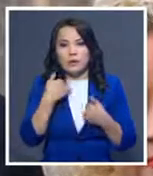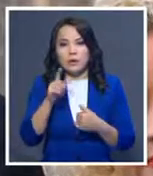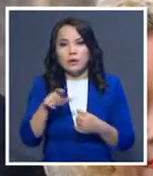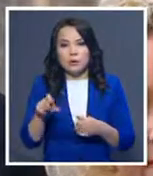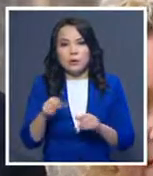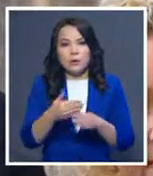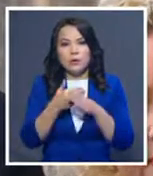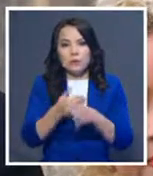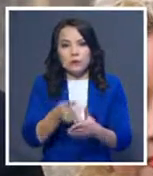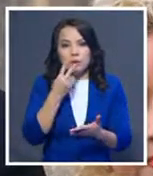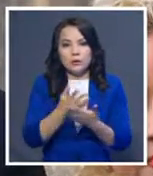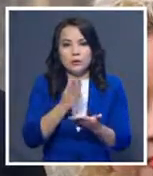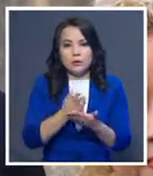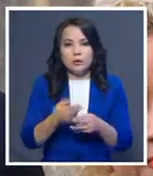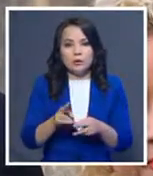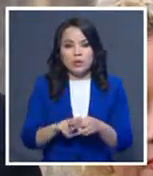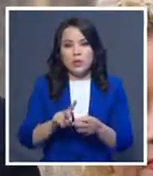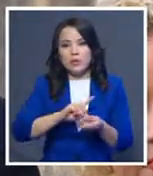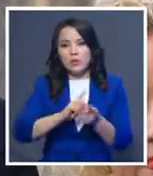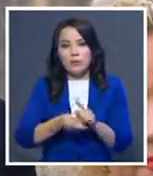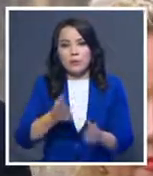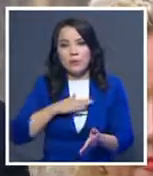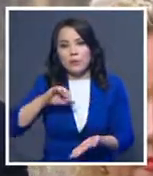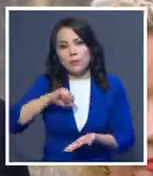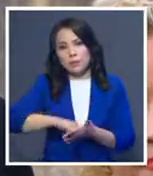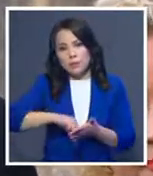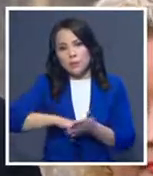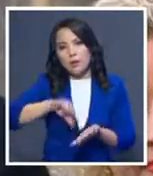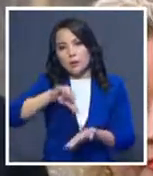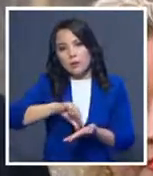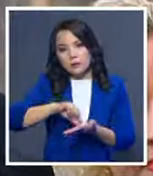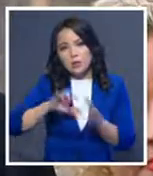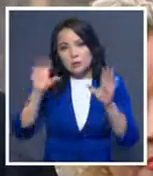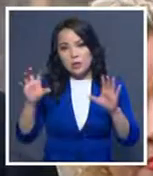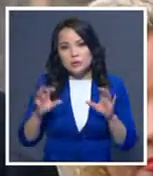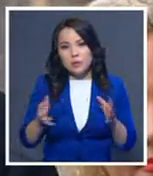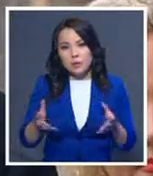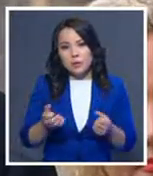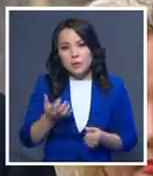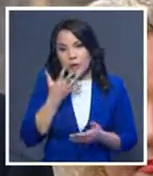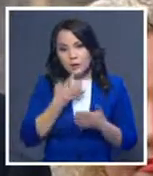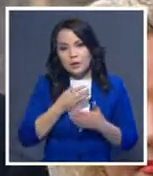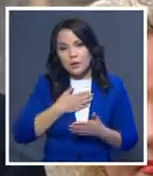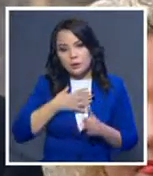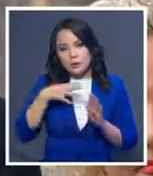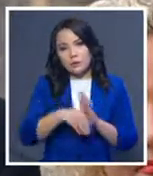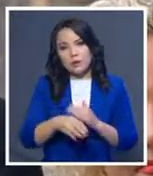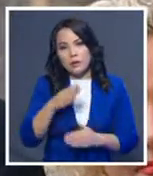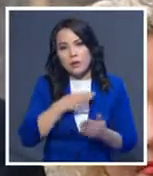жандарға көмек көрсетіледі. Мен бұл реформаға себепкер болғанымды және осы заңның қабылдануына өз үлесімді қосқаныма ризамын.